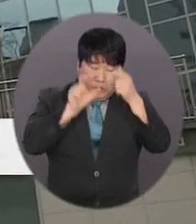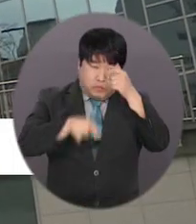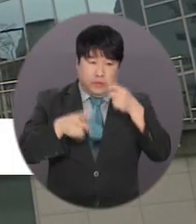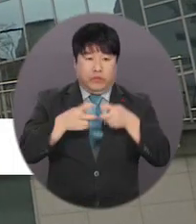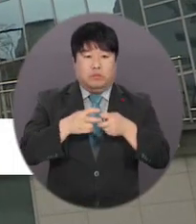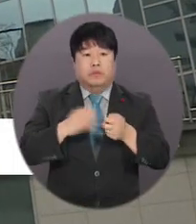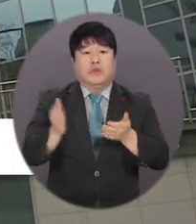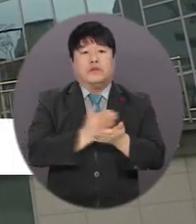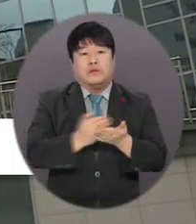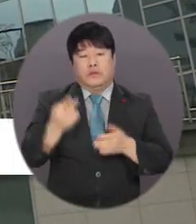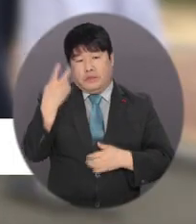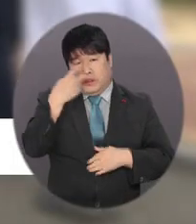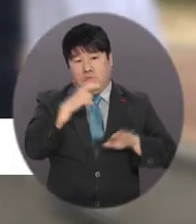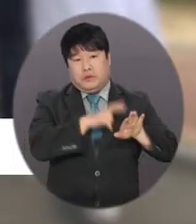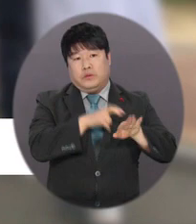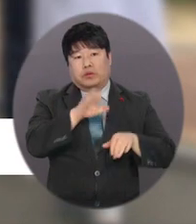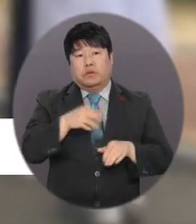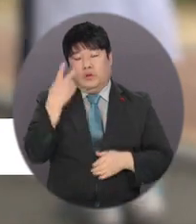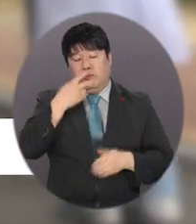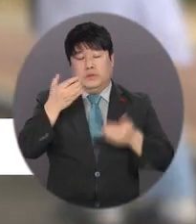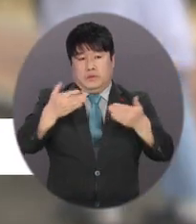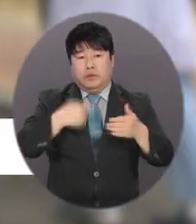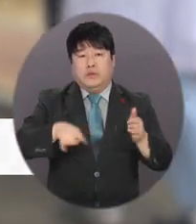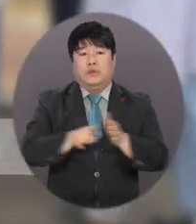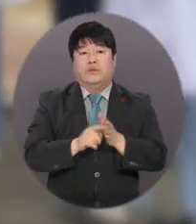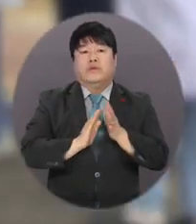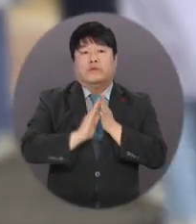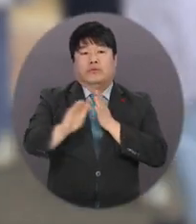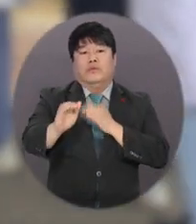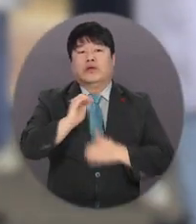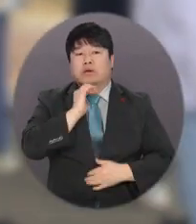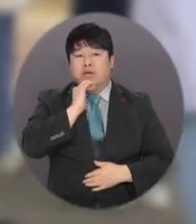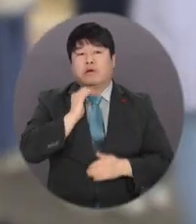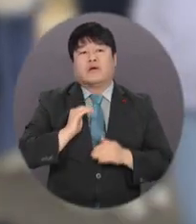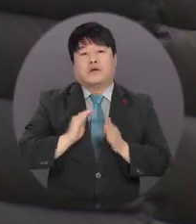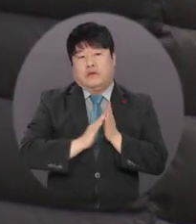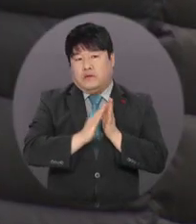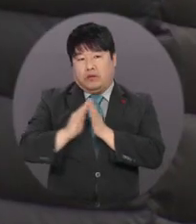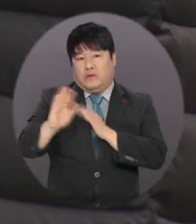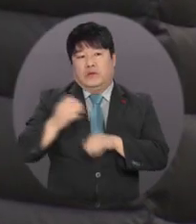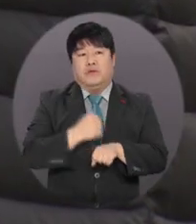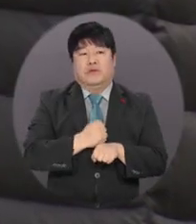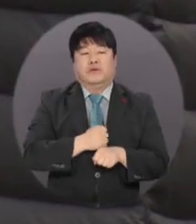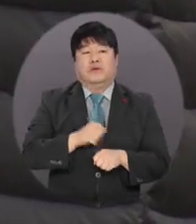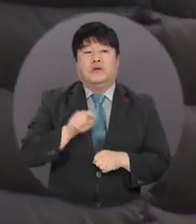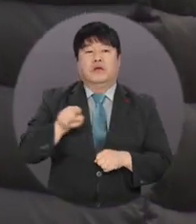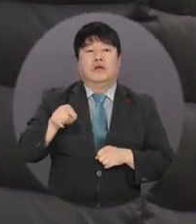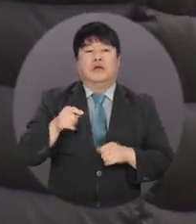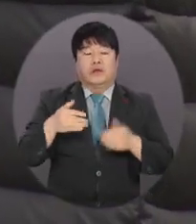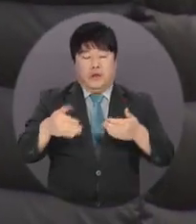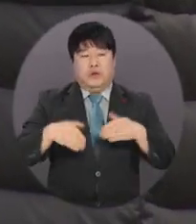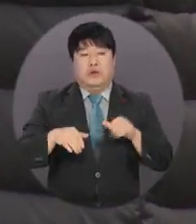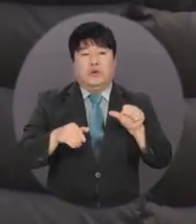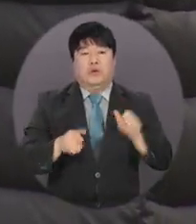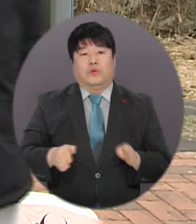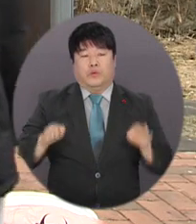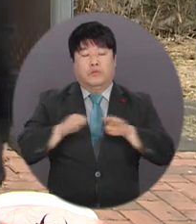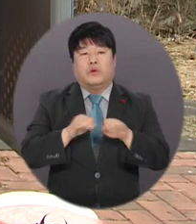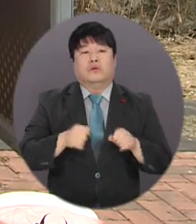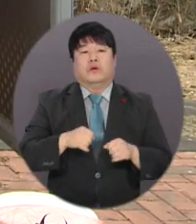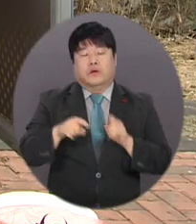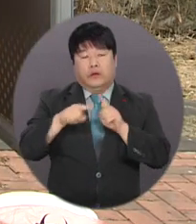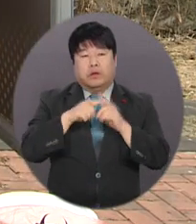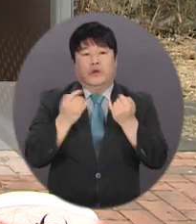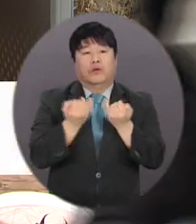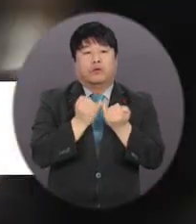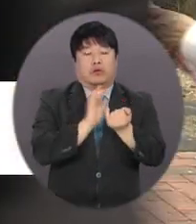광주기독병원 선별진료소에 검사를 받기 위한 대기자로 긴 줄이 만들어졌습니다. 이 병원 오병동 간호조무사가 확진자가 된 이후